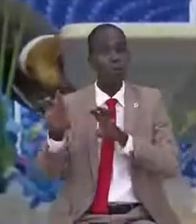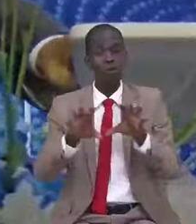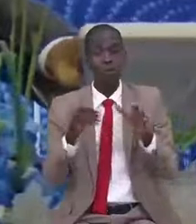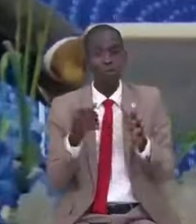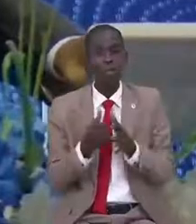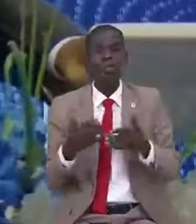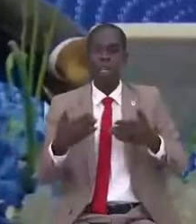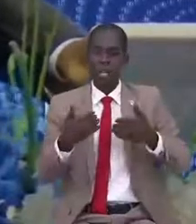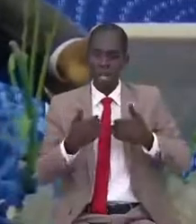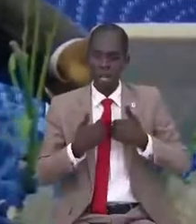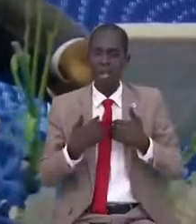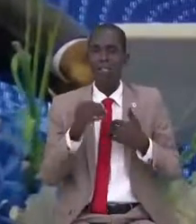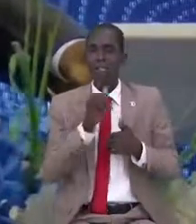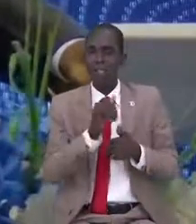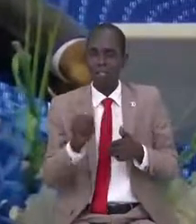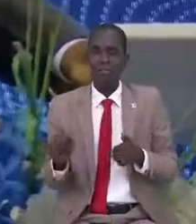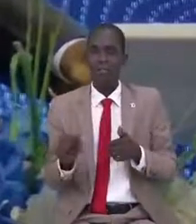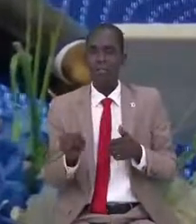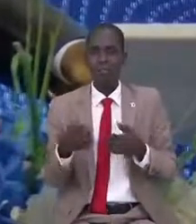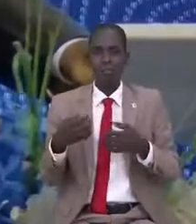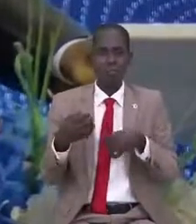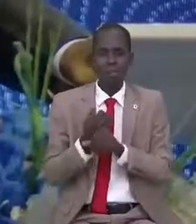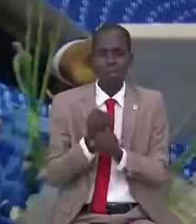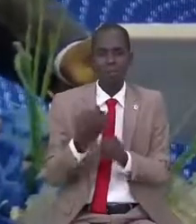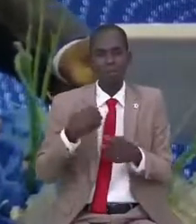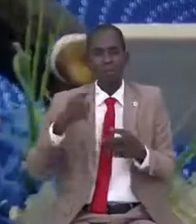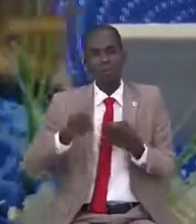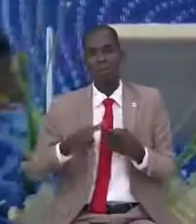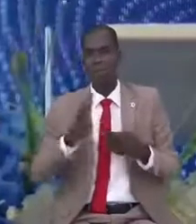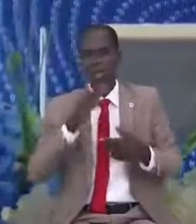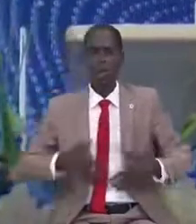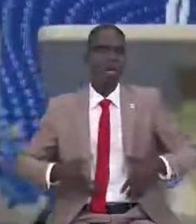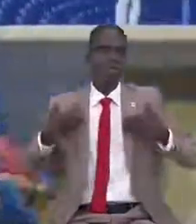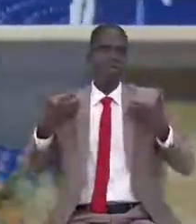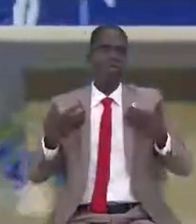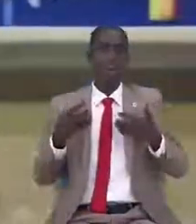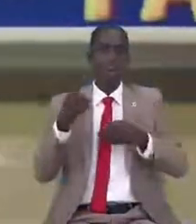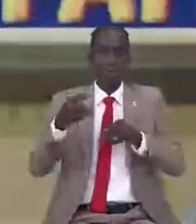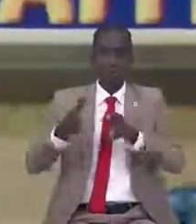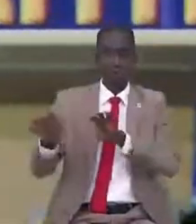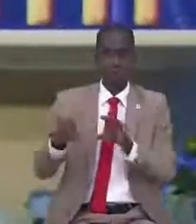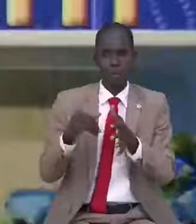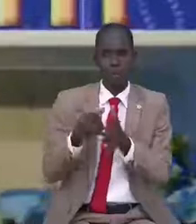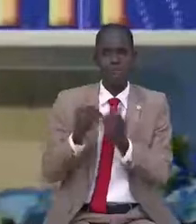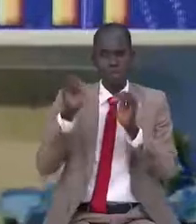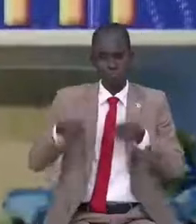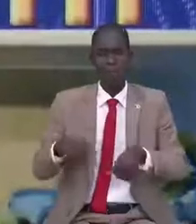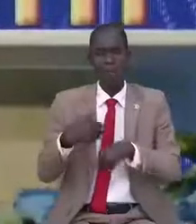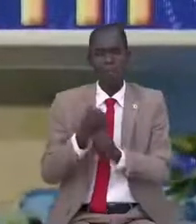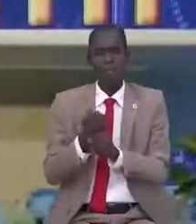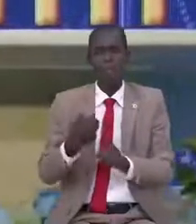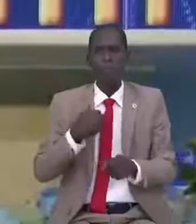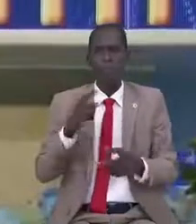dont tu as fait la chose là, cela tend à m'irriter. Cela a